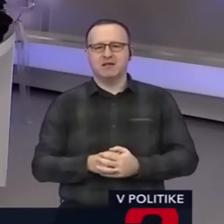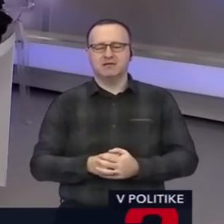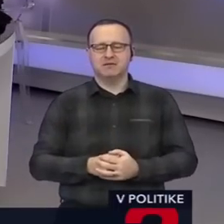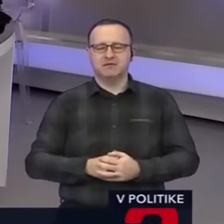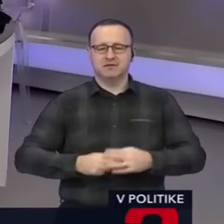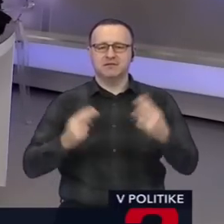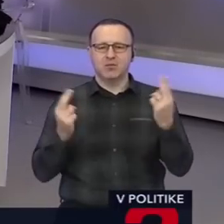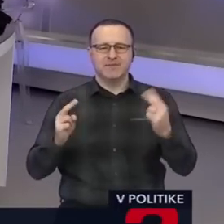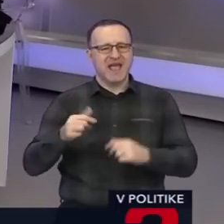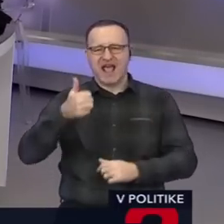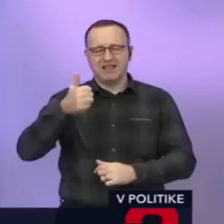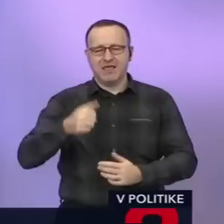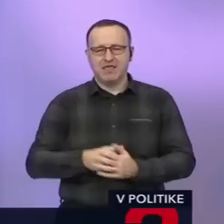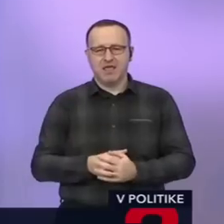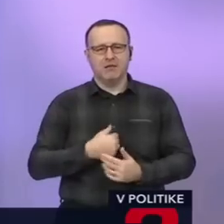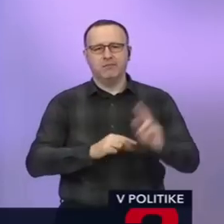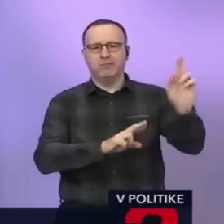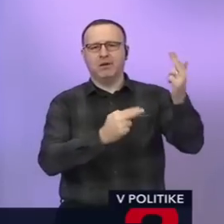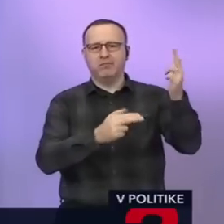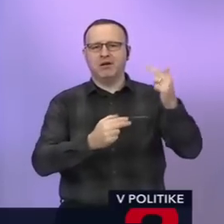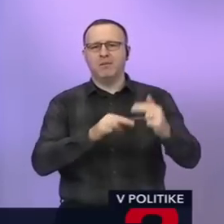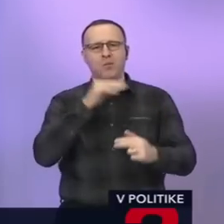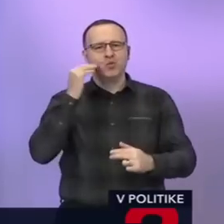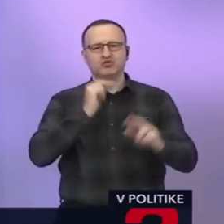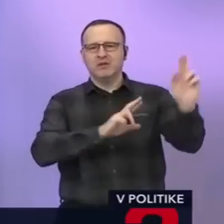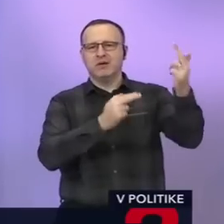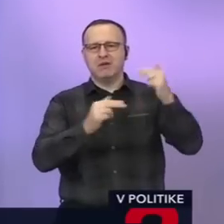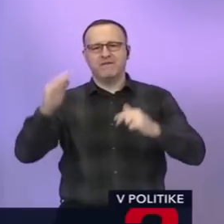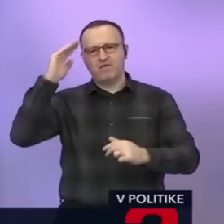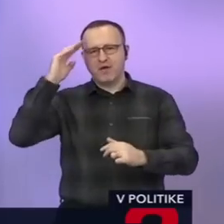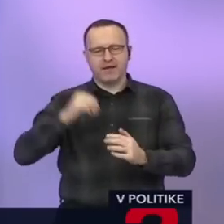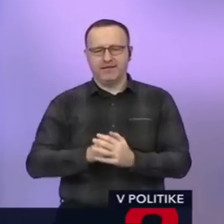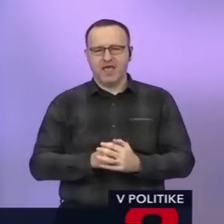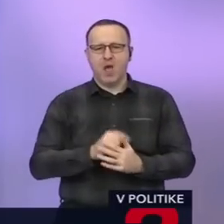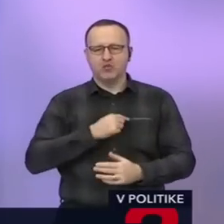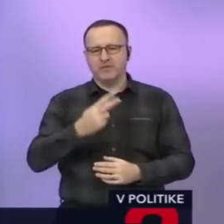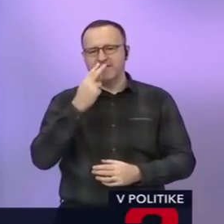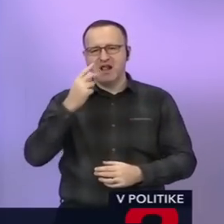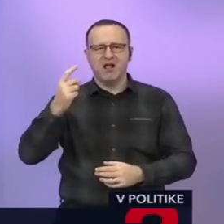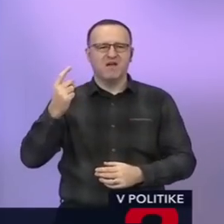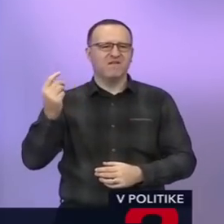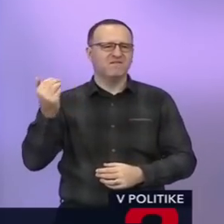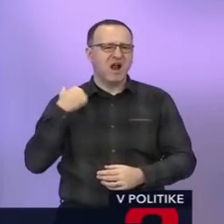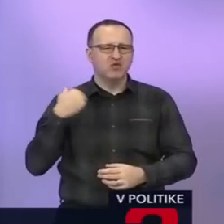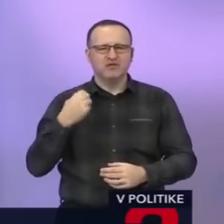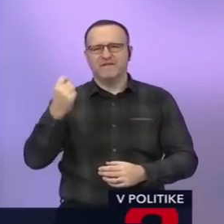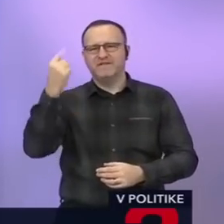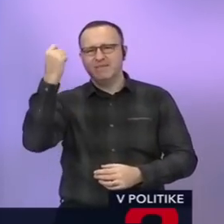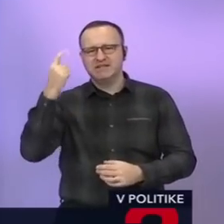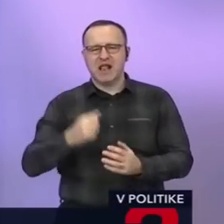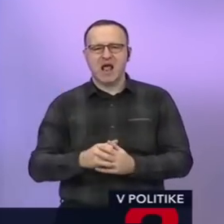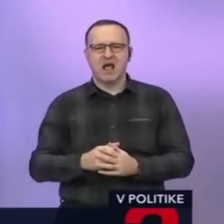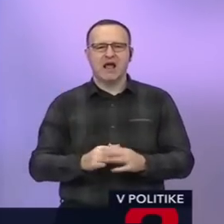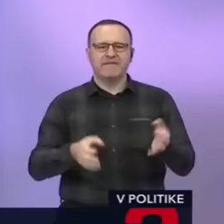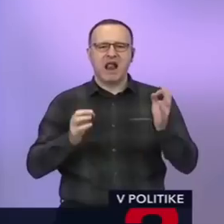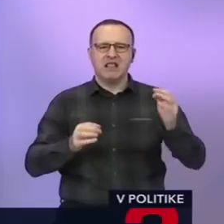Samozrejme, že ani jeden. Za to už som videl niekoľko falošných, rôznych povymýšľaných od menšej kvality až po vysokoprofesionálne